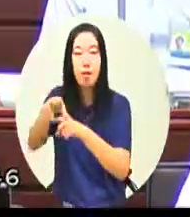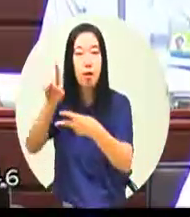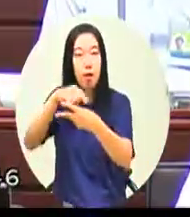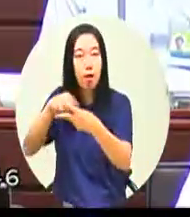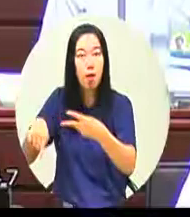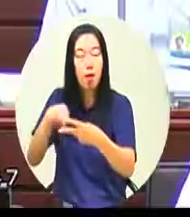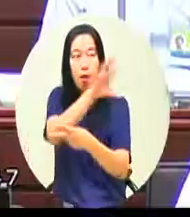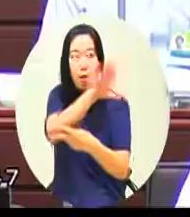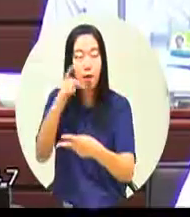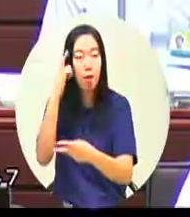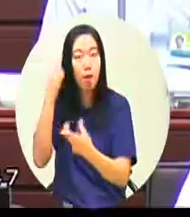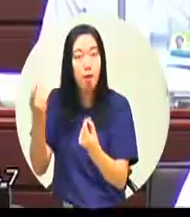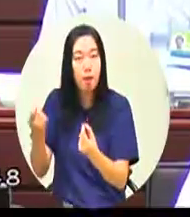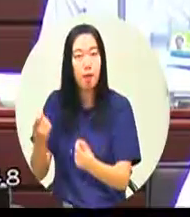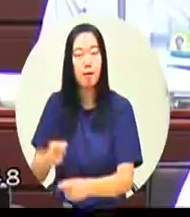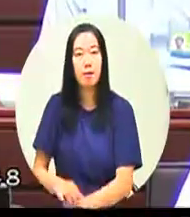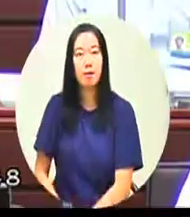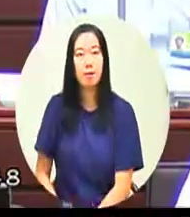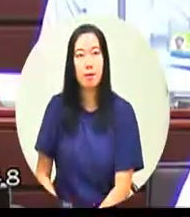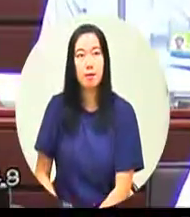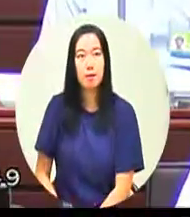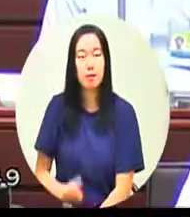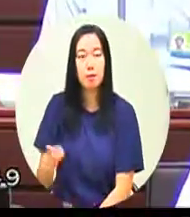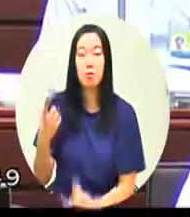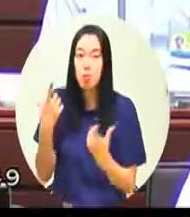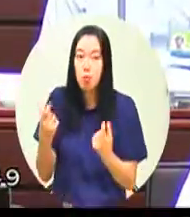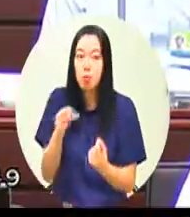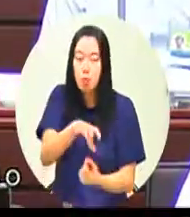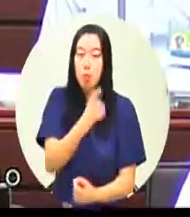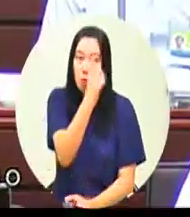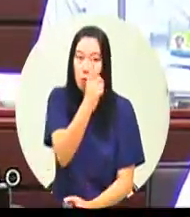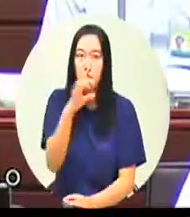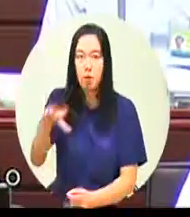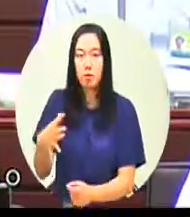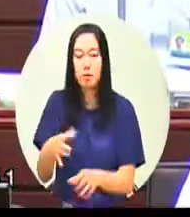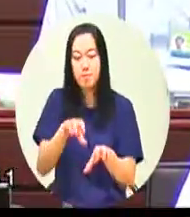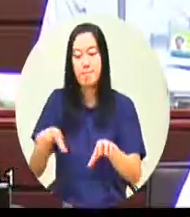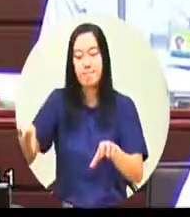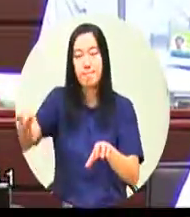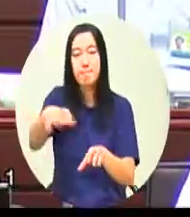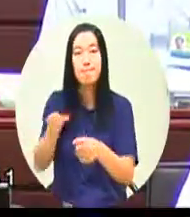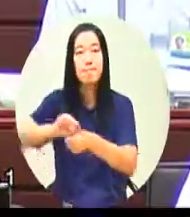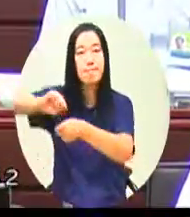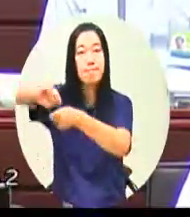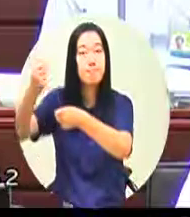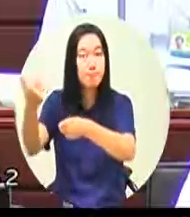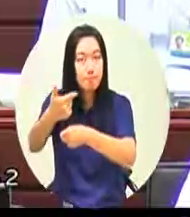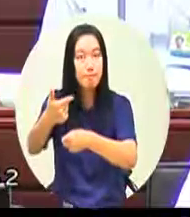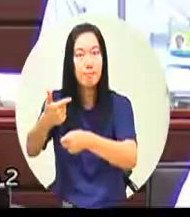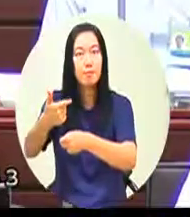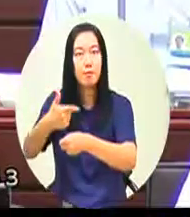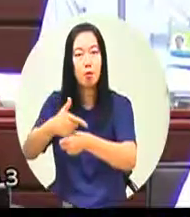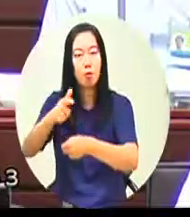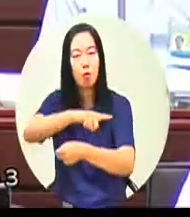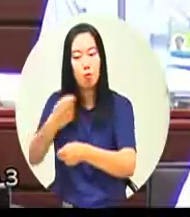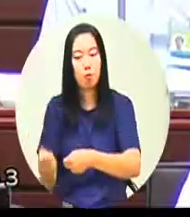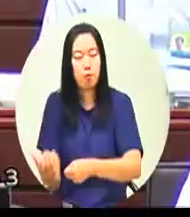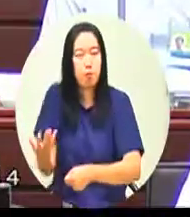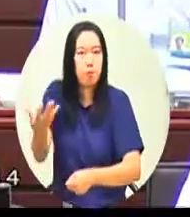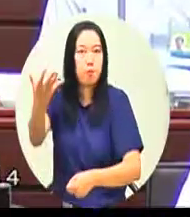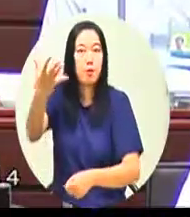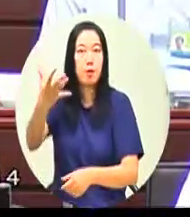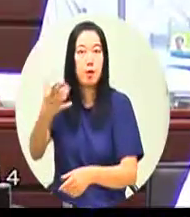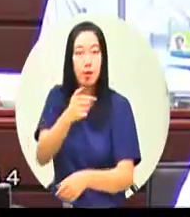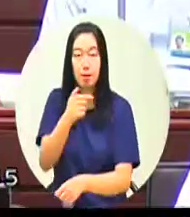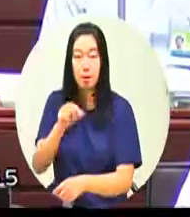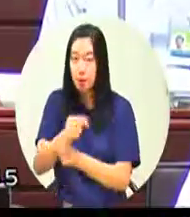那设计维农市集从原来的一处到现在六处哈，就是代表伊这几年也是成长比例相当高。第二个就是